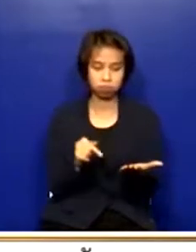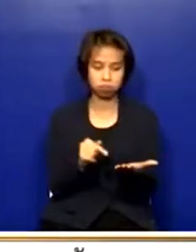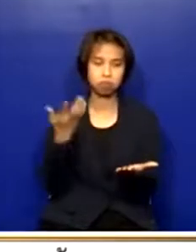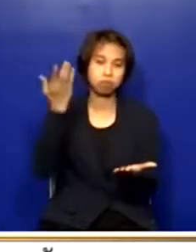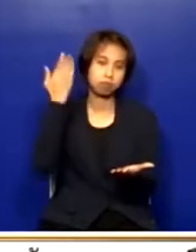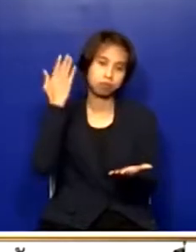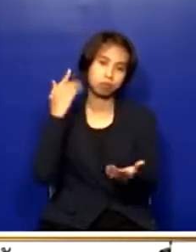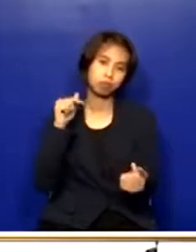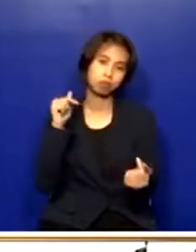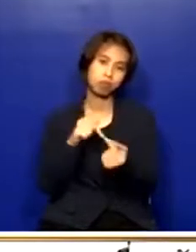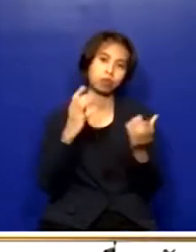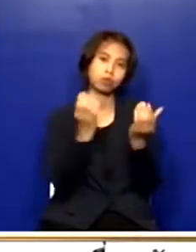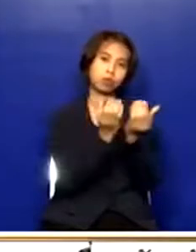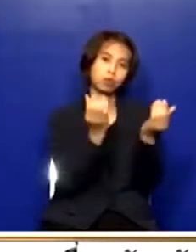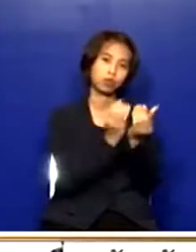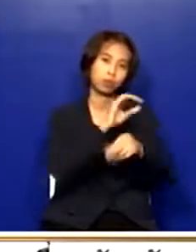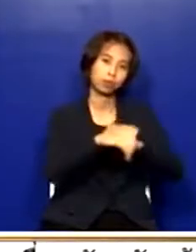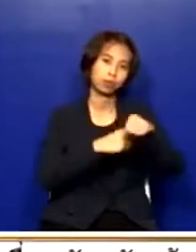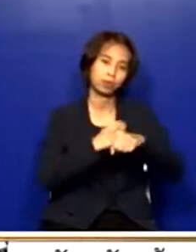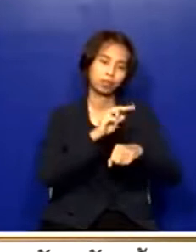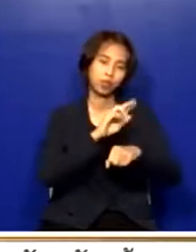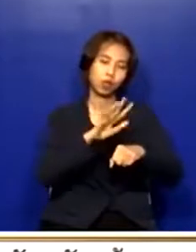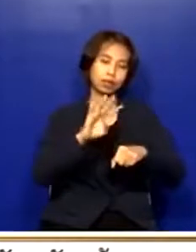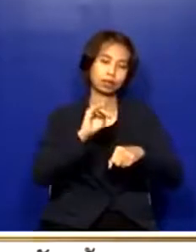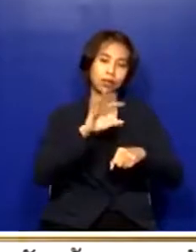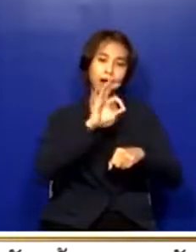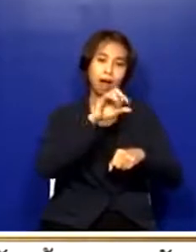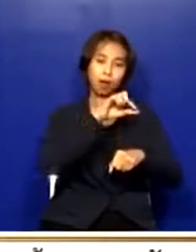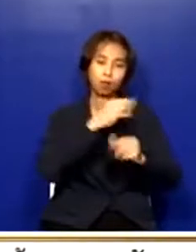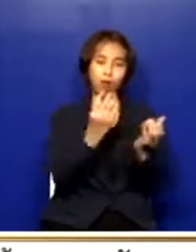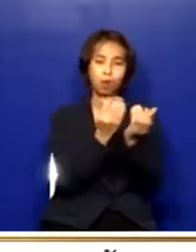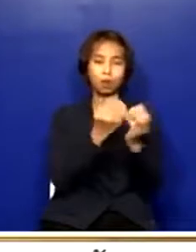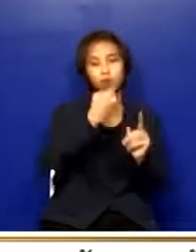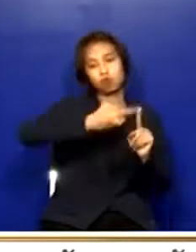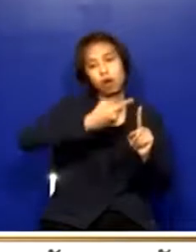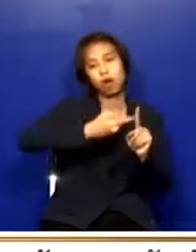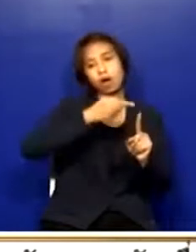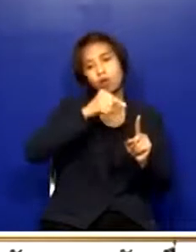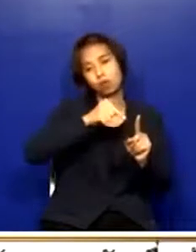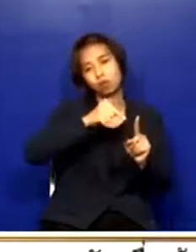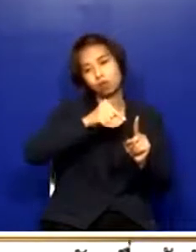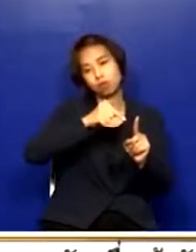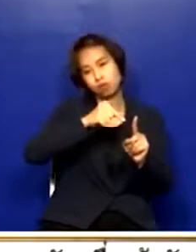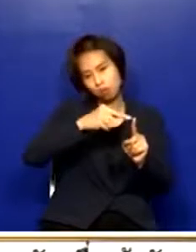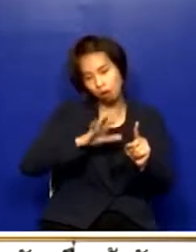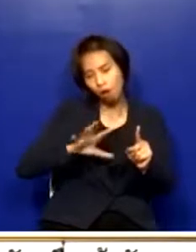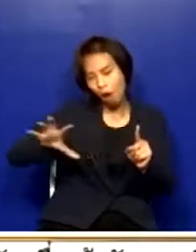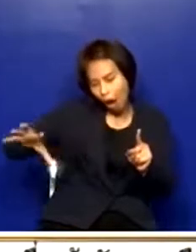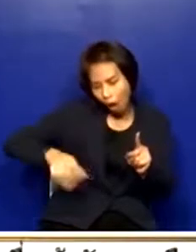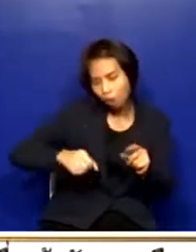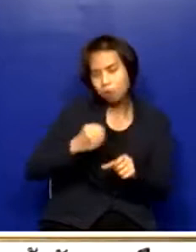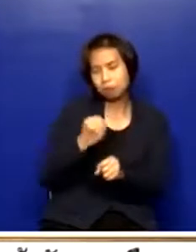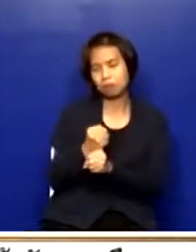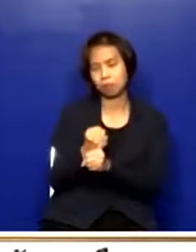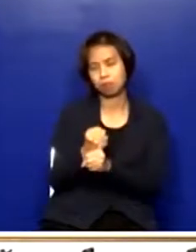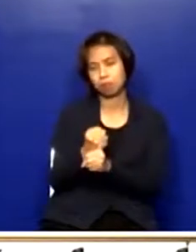เป็ยุคของรางรัฐธรมนวนปี 2549ซึเปรธมนวชั่วคราวเราจึไม่สามารถจะหยิบยกไ้ง